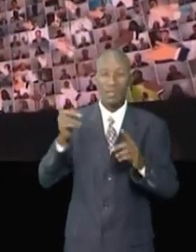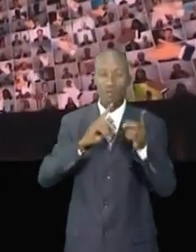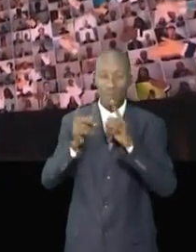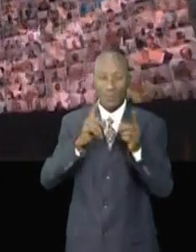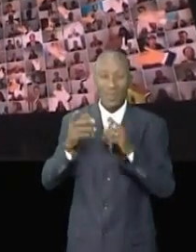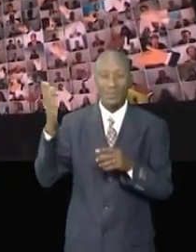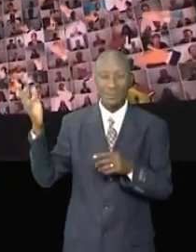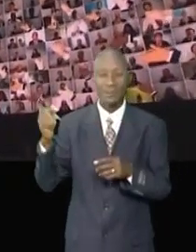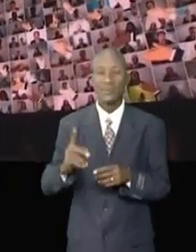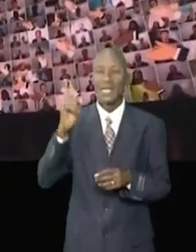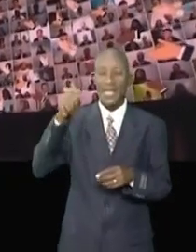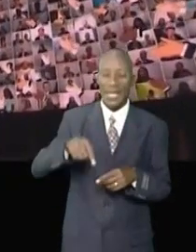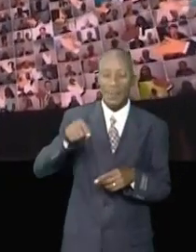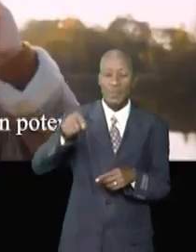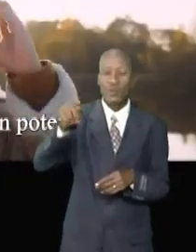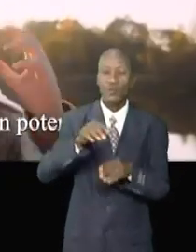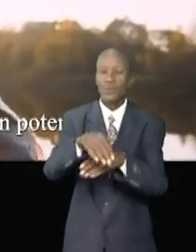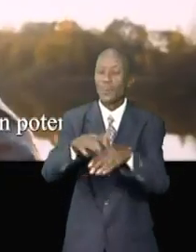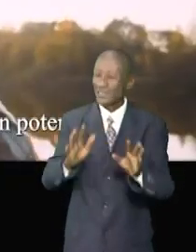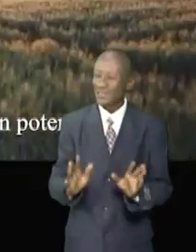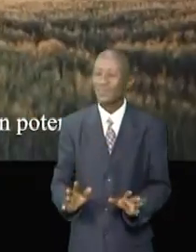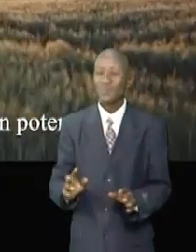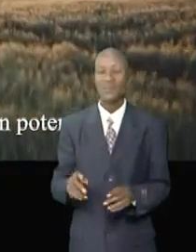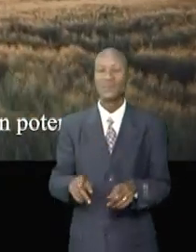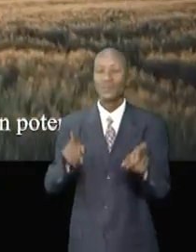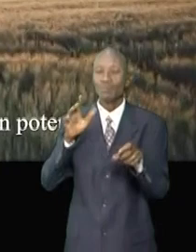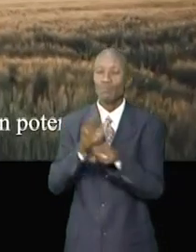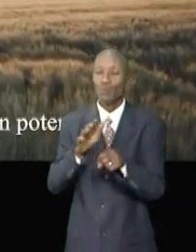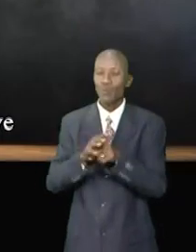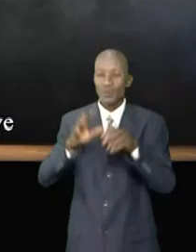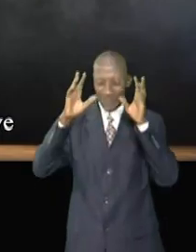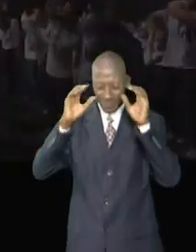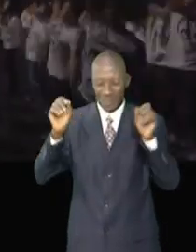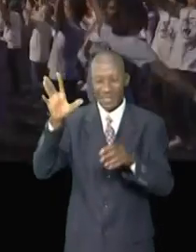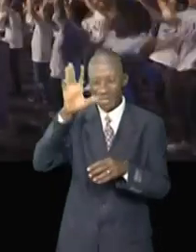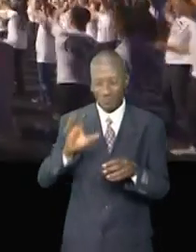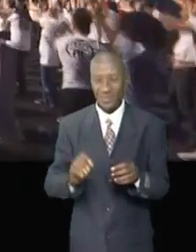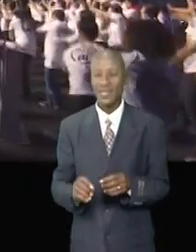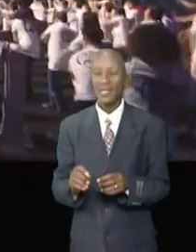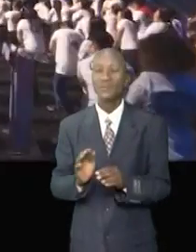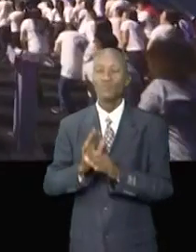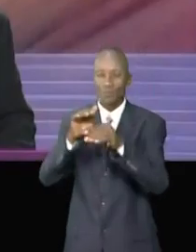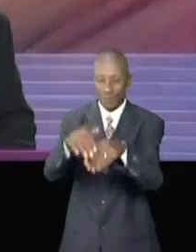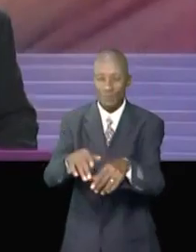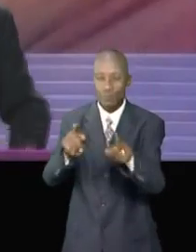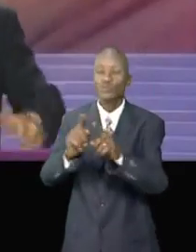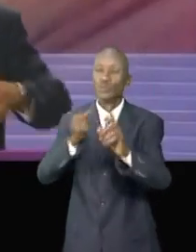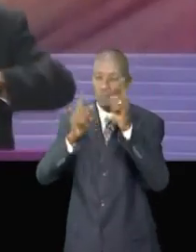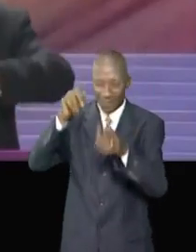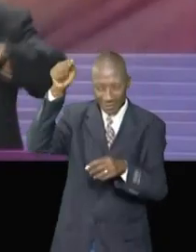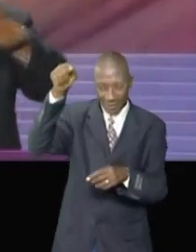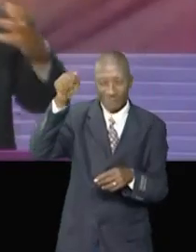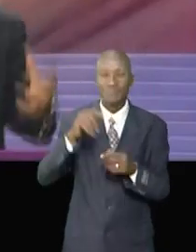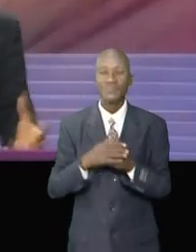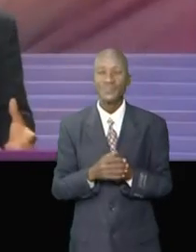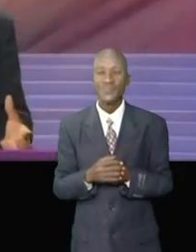réunira plus d'un million de participants. Plusieurs chefs d'État africains vont intervenir à cette messe de la paix internationale. C'est